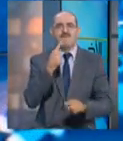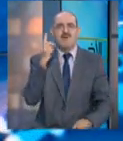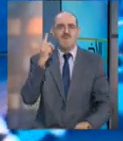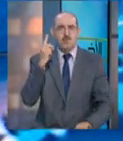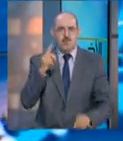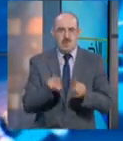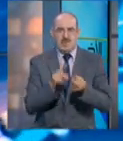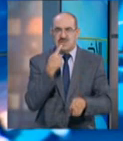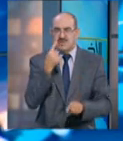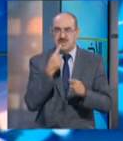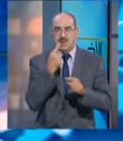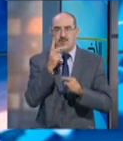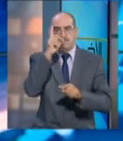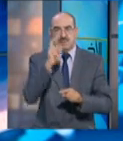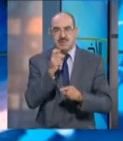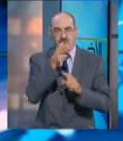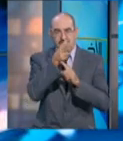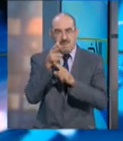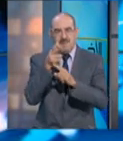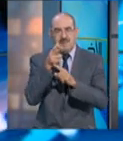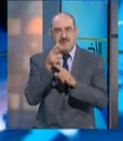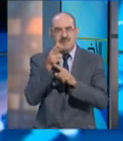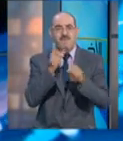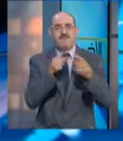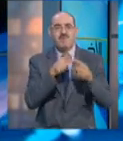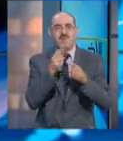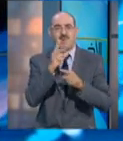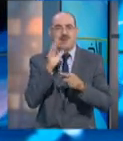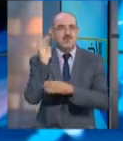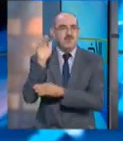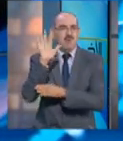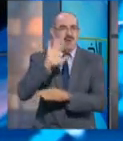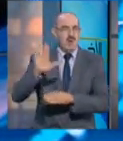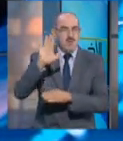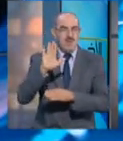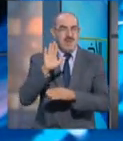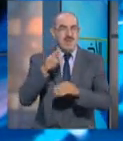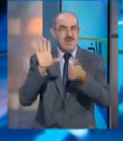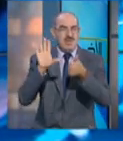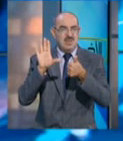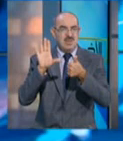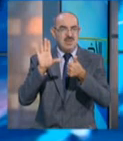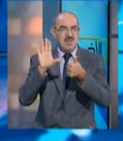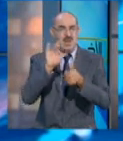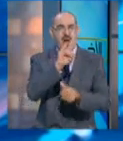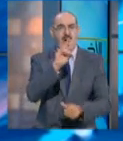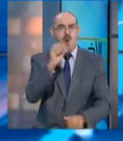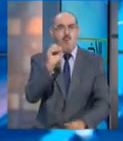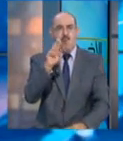وبداية تصوير فيلم عن قائد الولاية السادسة التاريخية العقيد سيل